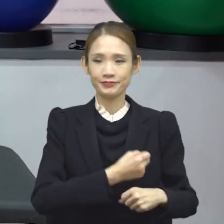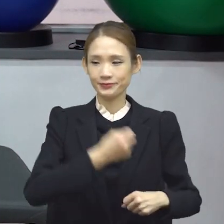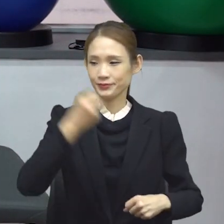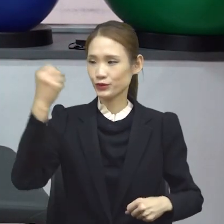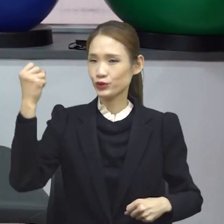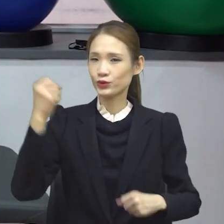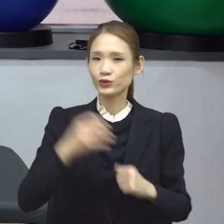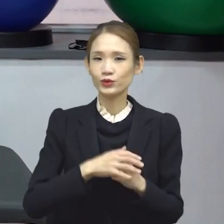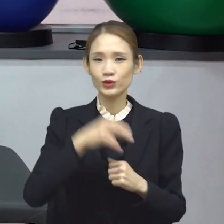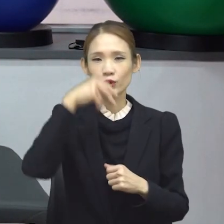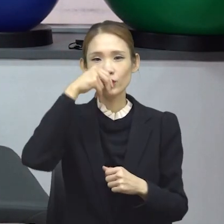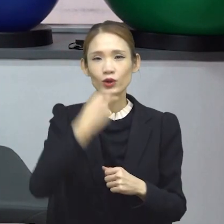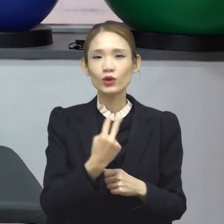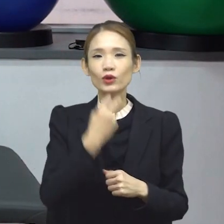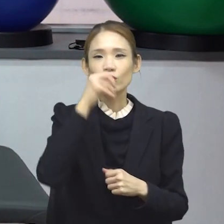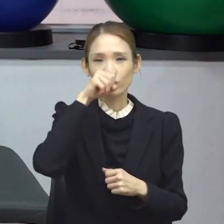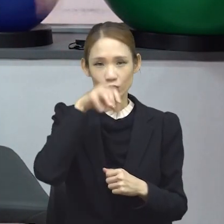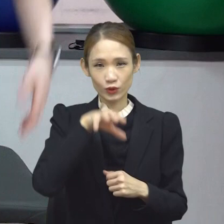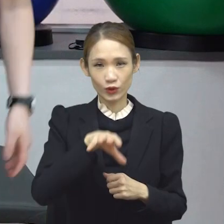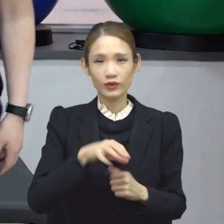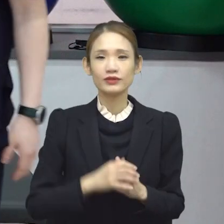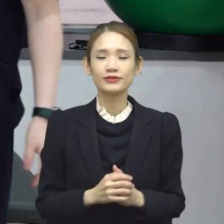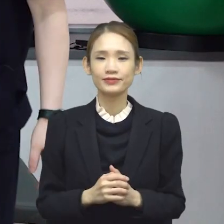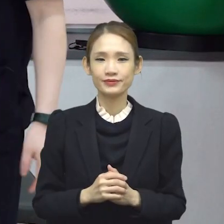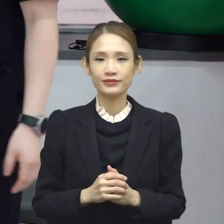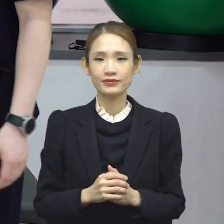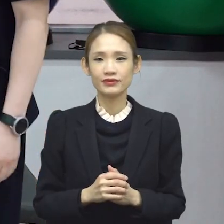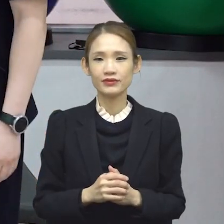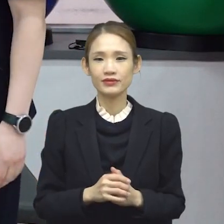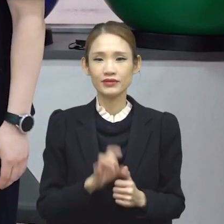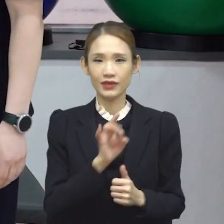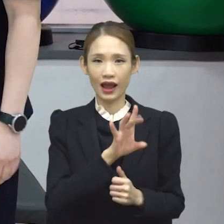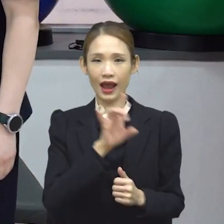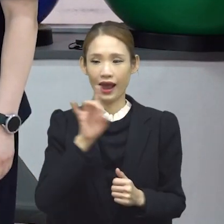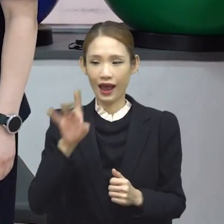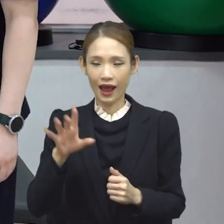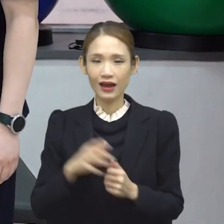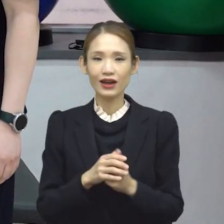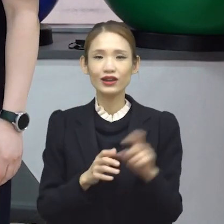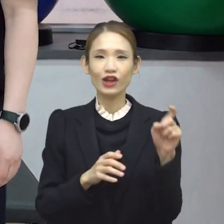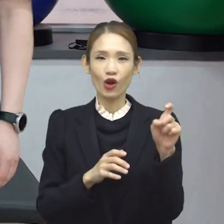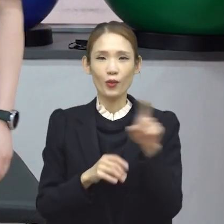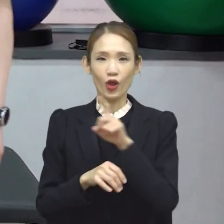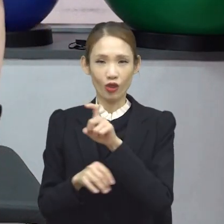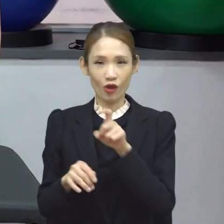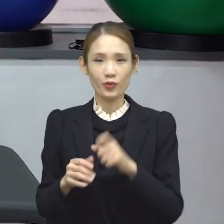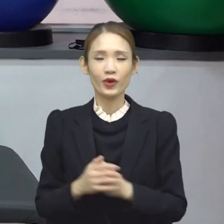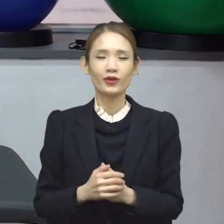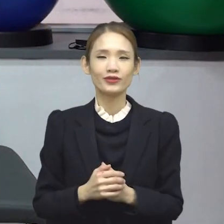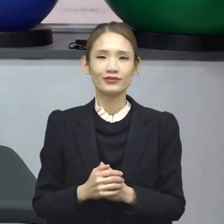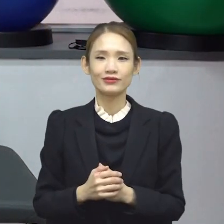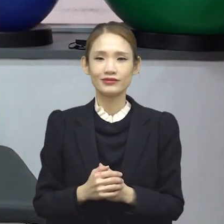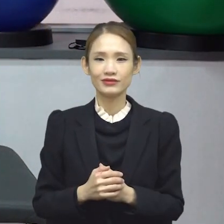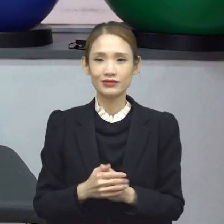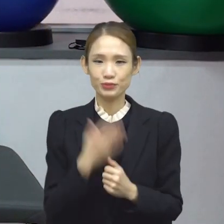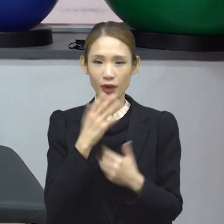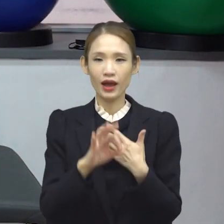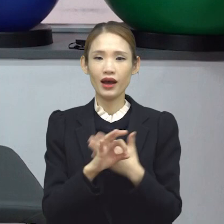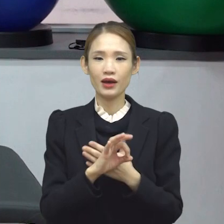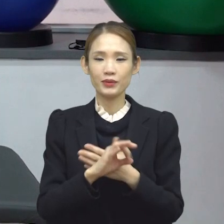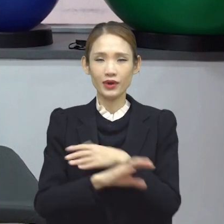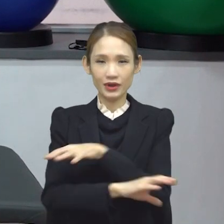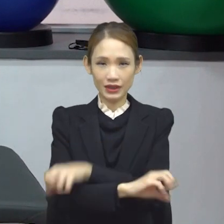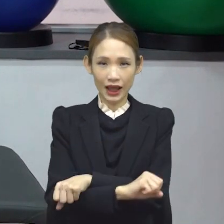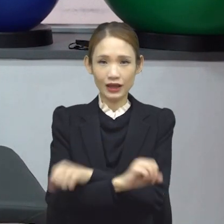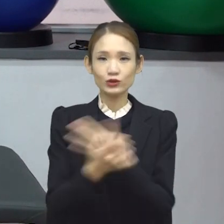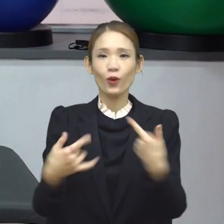그래서 하고 그렇죠. 각각 10번씩. 그리고 여기 이제 좀 되면